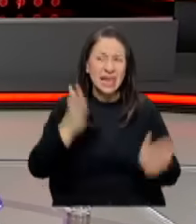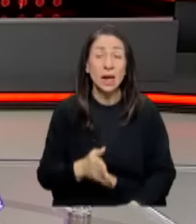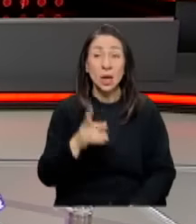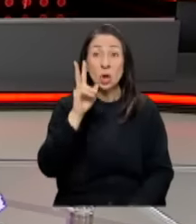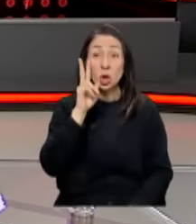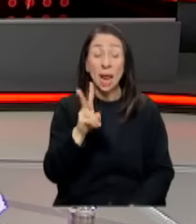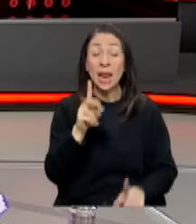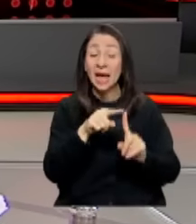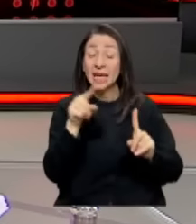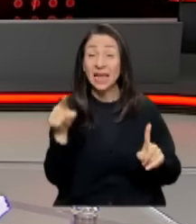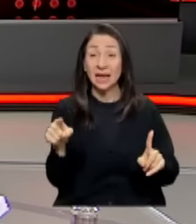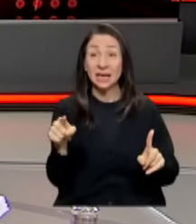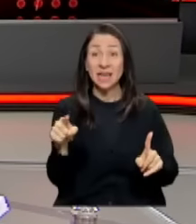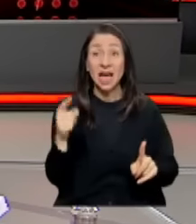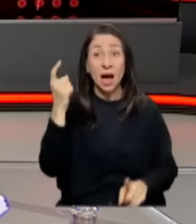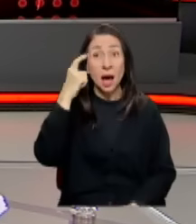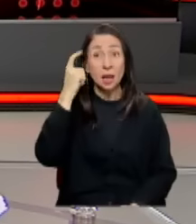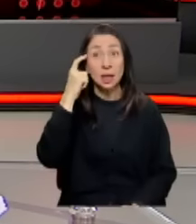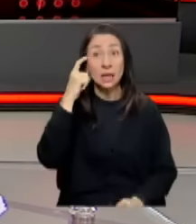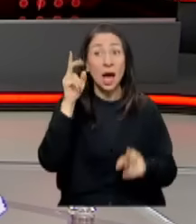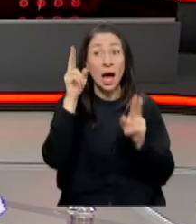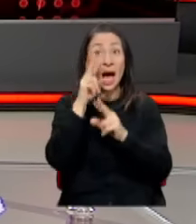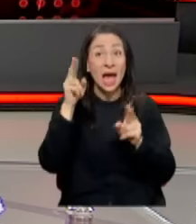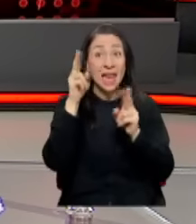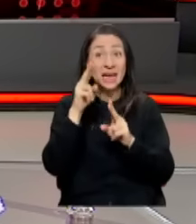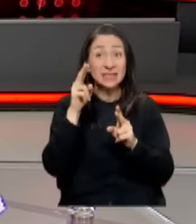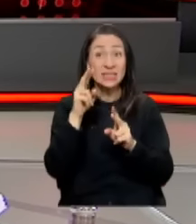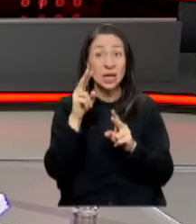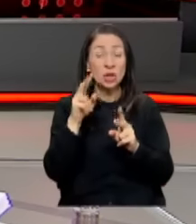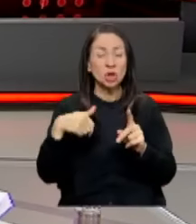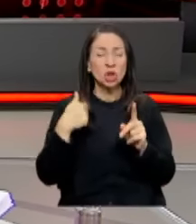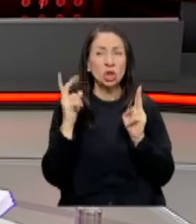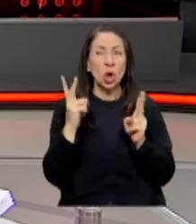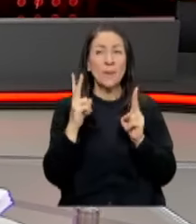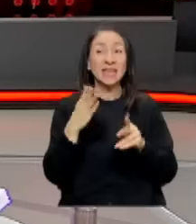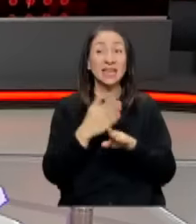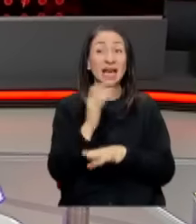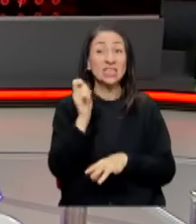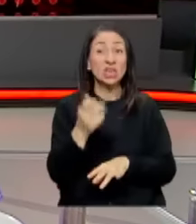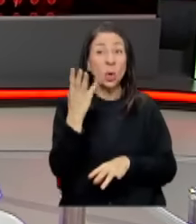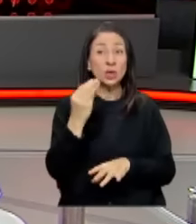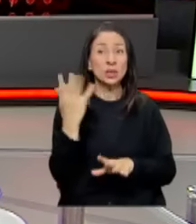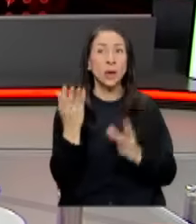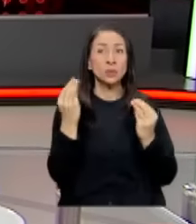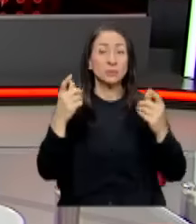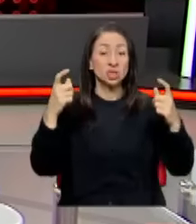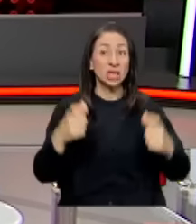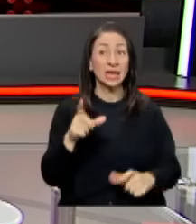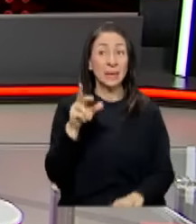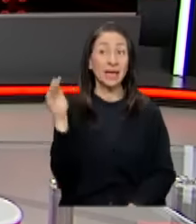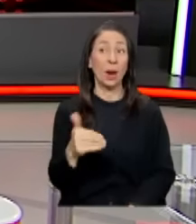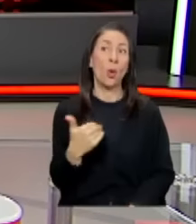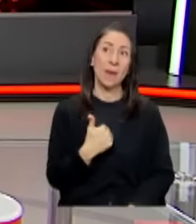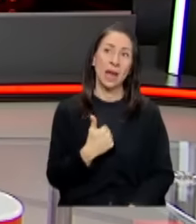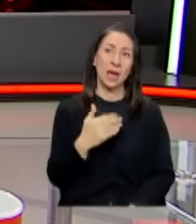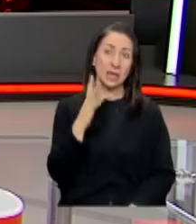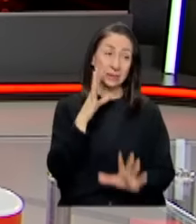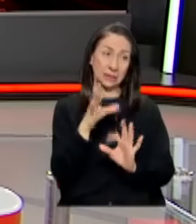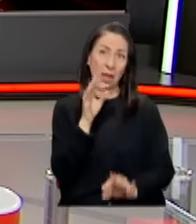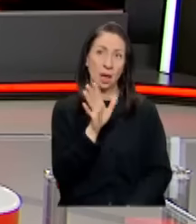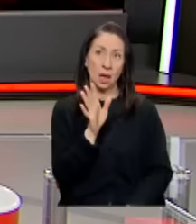kadar akıllarda, hayallerde, normalde, gerçekte olduğundan daha güzel bir şehir gibi geliyor